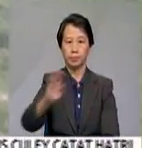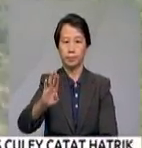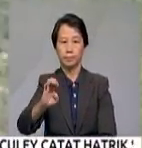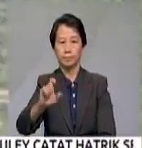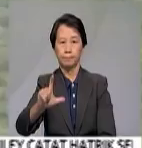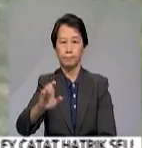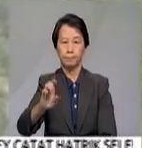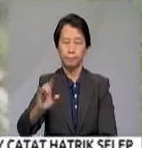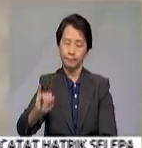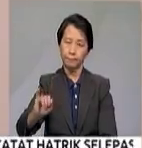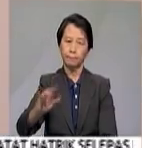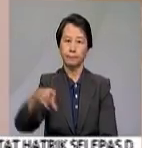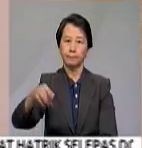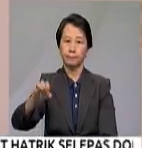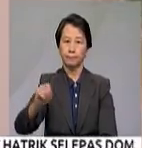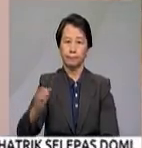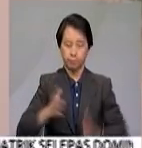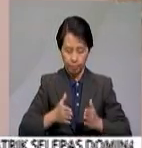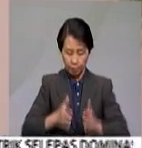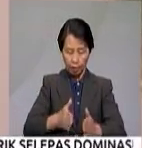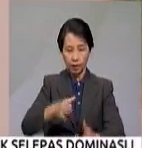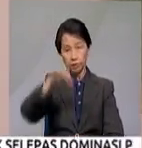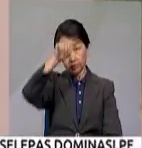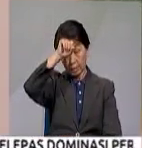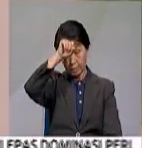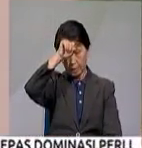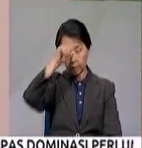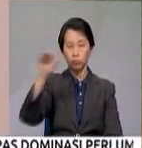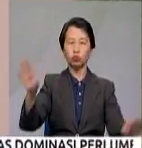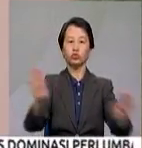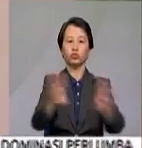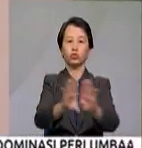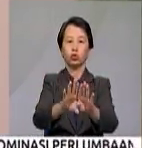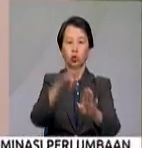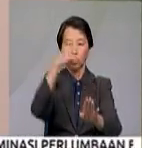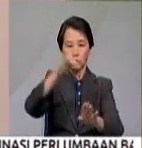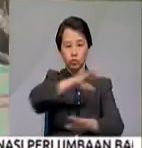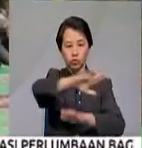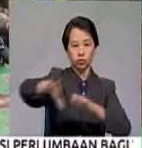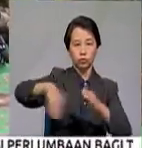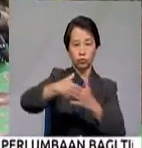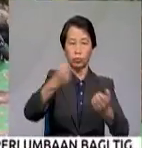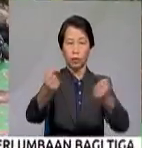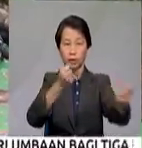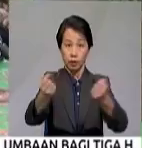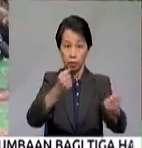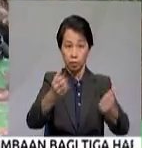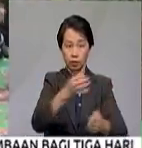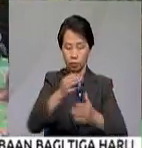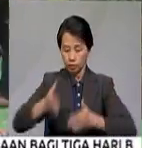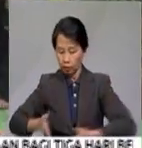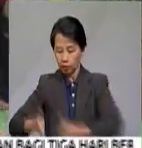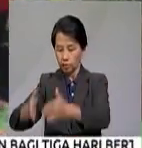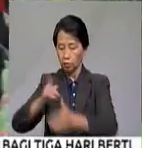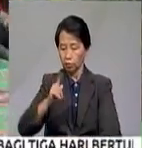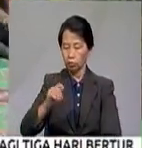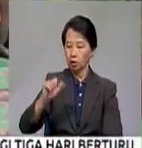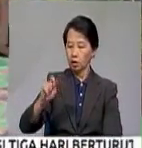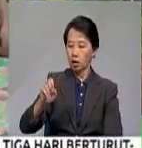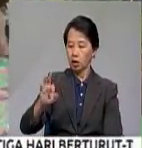Jalan Puting di Segamat masih ditutup untuk semua jenis kenderaan. Manakala Jalan Teluk Arung di Mersing dibuka satu